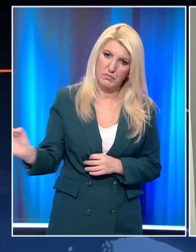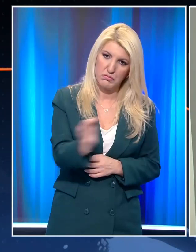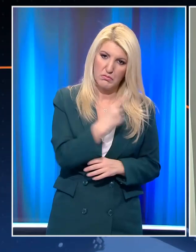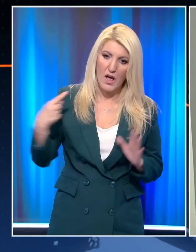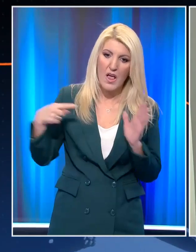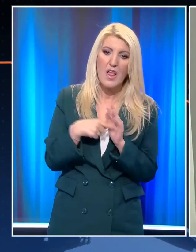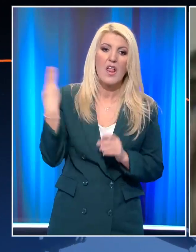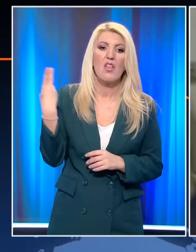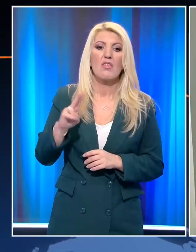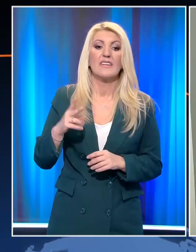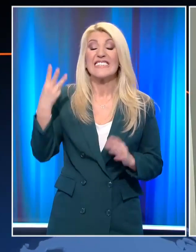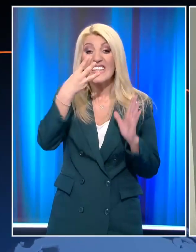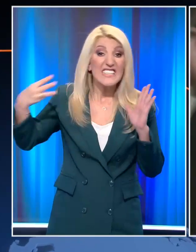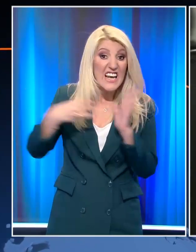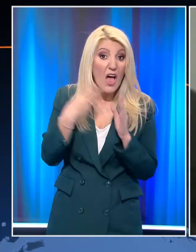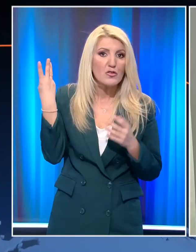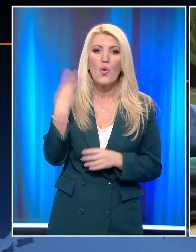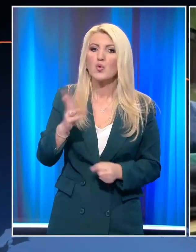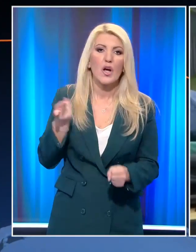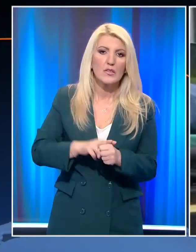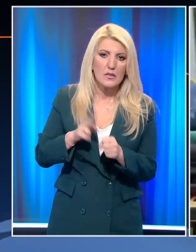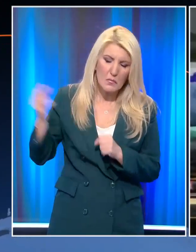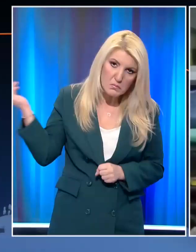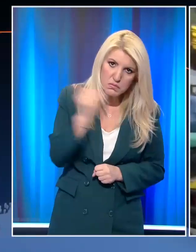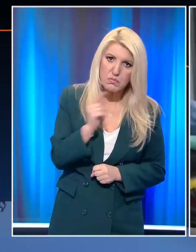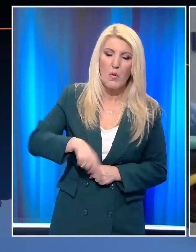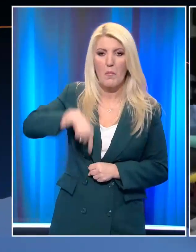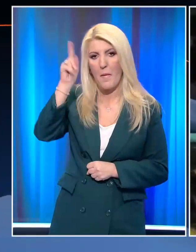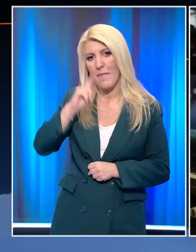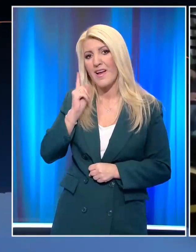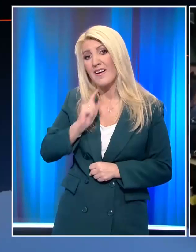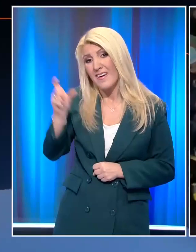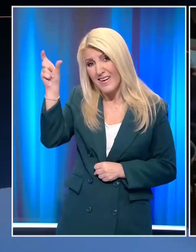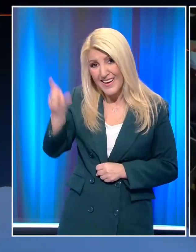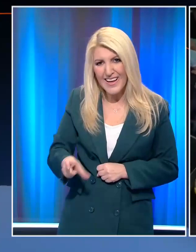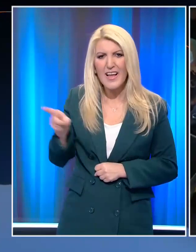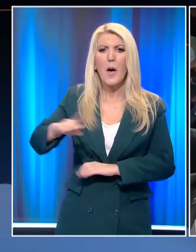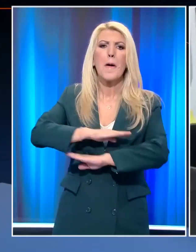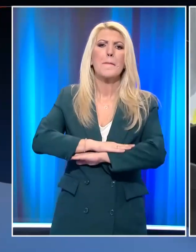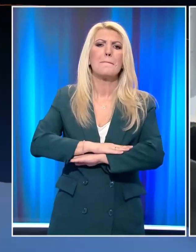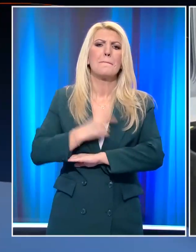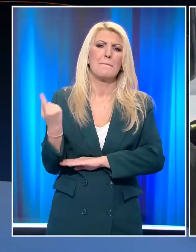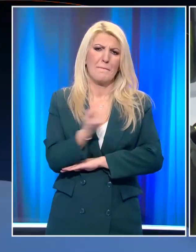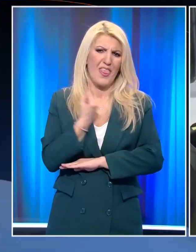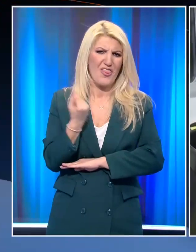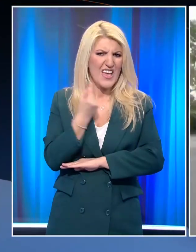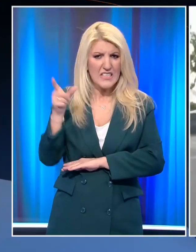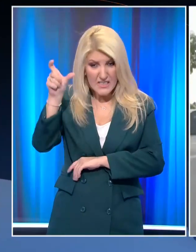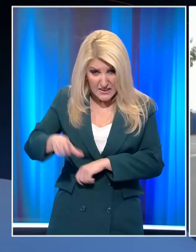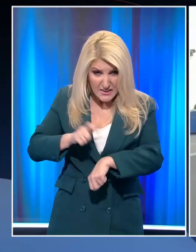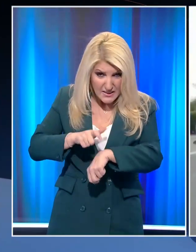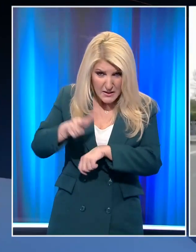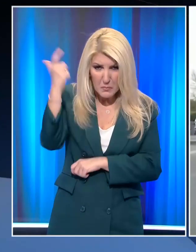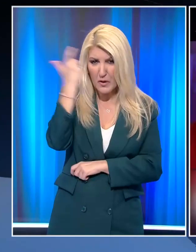Η παρουσιάστρια του CNN, Brianna Kaylar, βάζει τα κλάματα διαβάζοντας τα τελευταία μηνύματα θυμάτων του COVID προς τους αγαπημένους